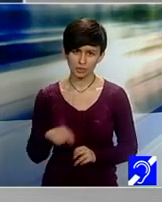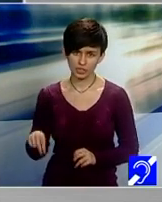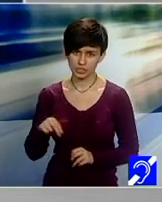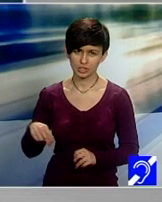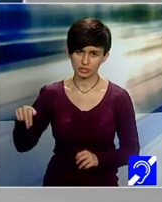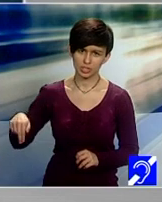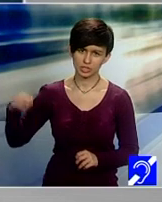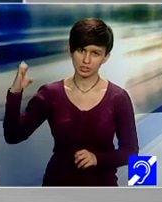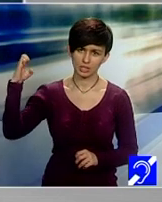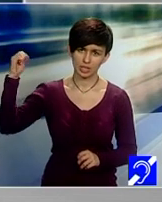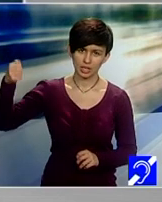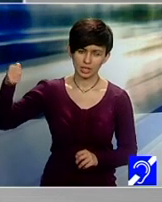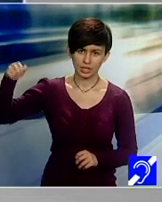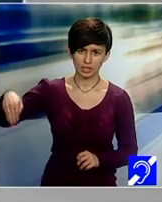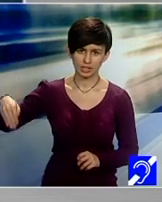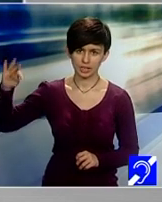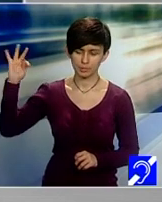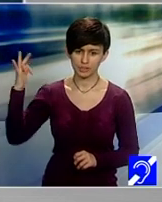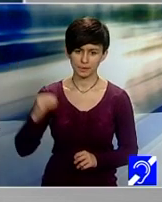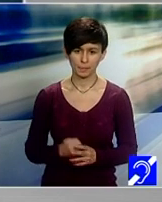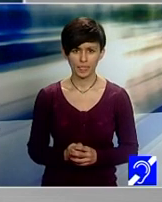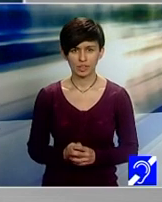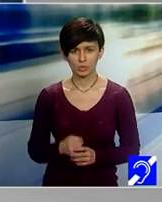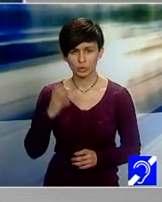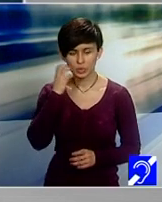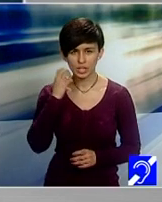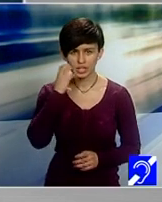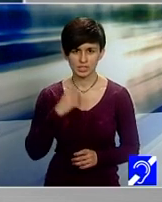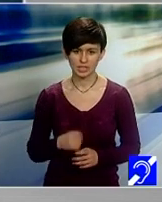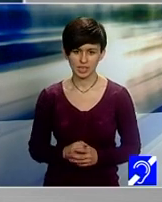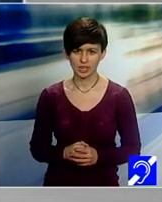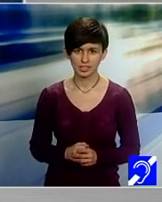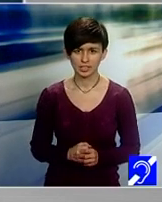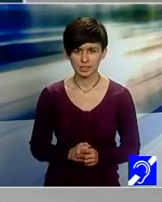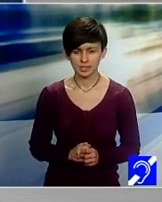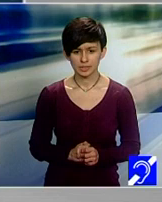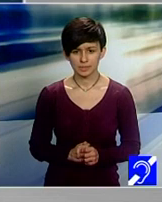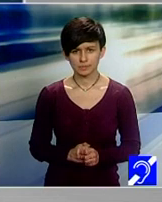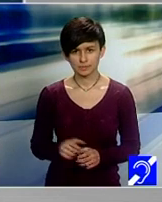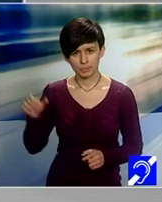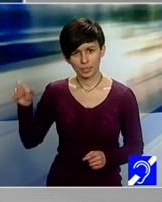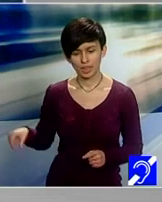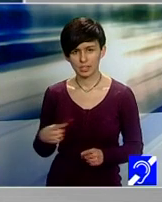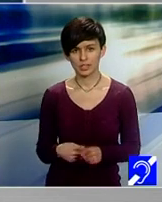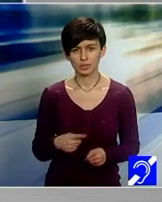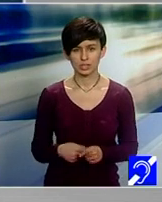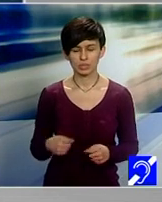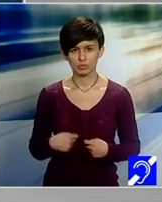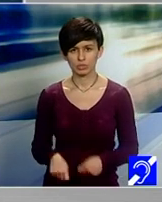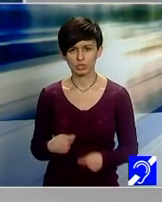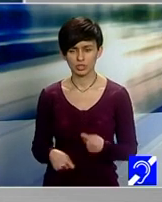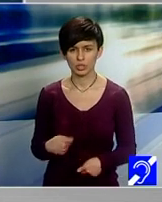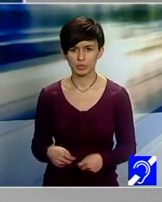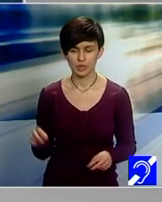din localitatea Bălțătești. Domnul Petru Cucu, legumicultor și membru activ